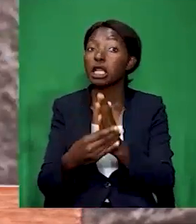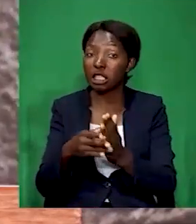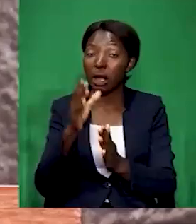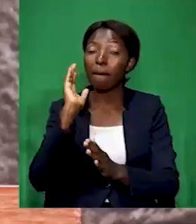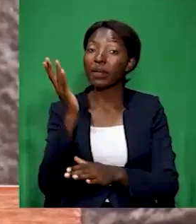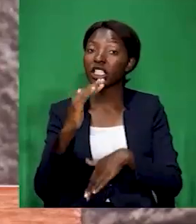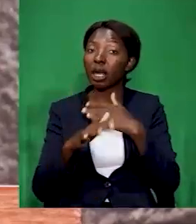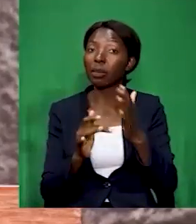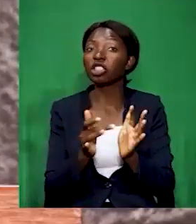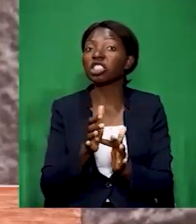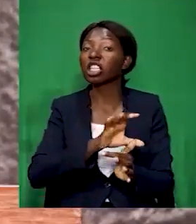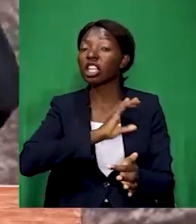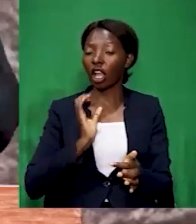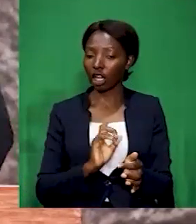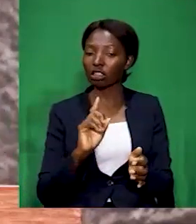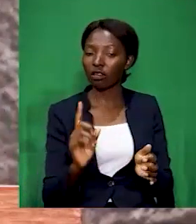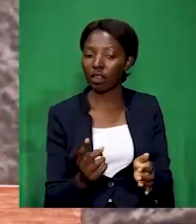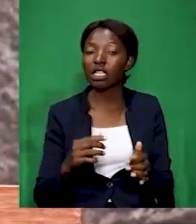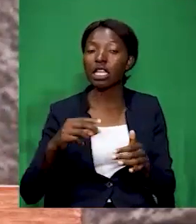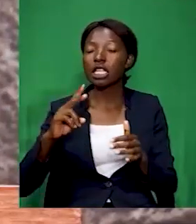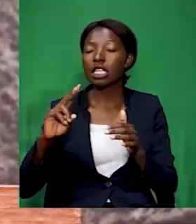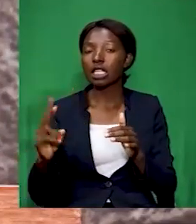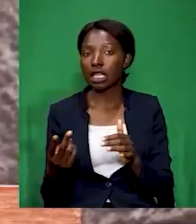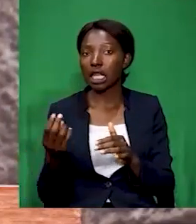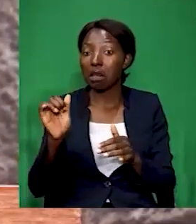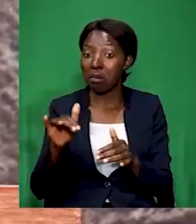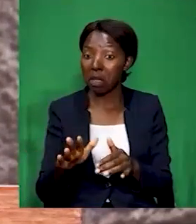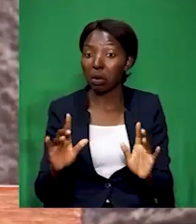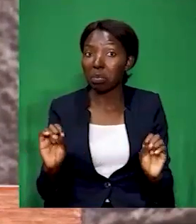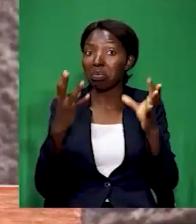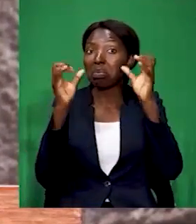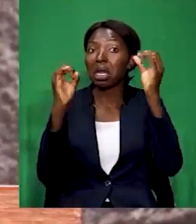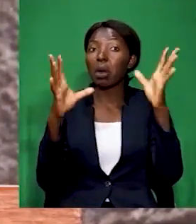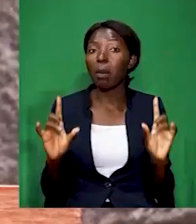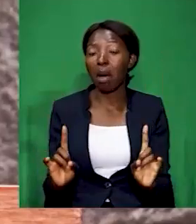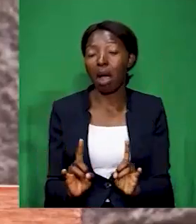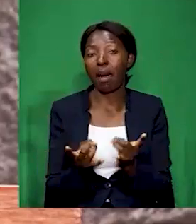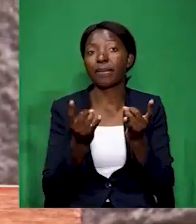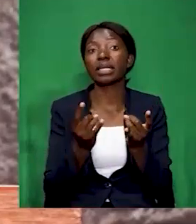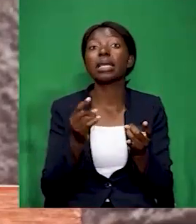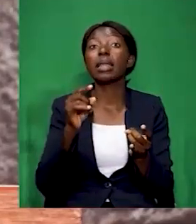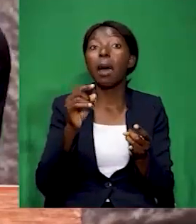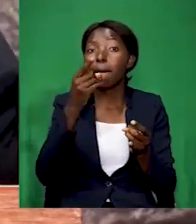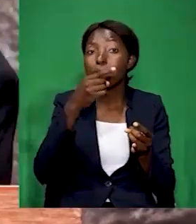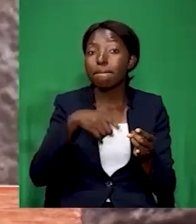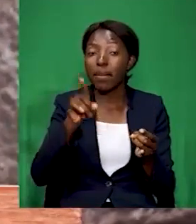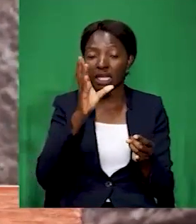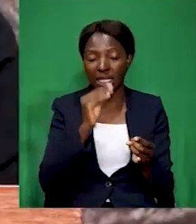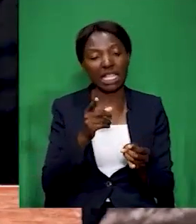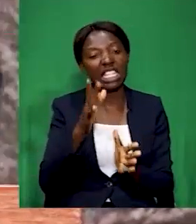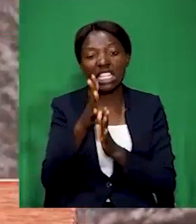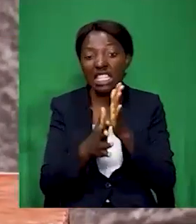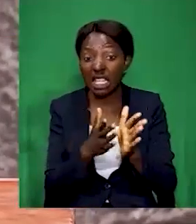kumberi. Changa chiri kumberi ndi Kristu. Nekuti mako achinyora anoti. Zviratidzo izvi